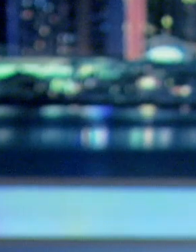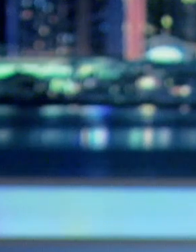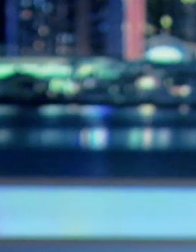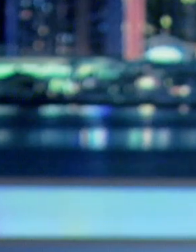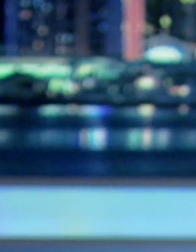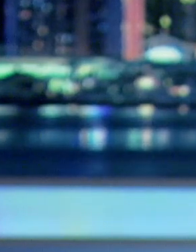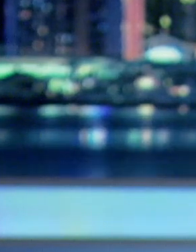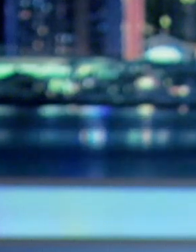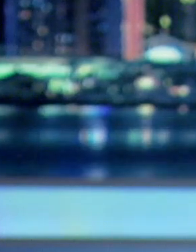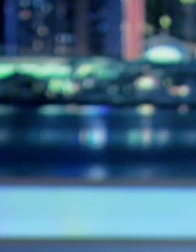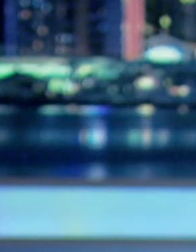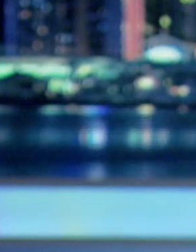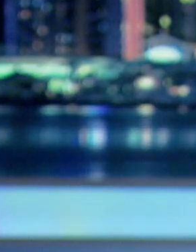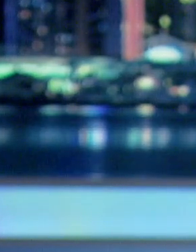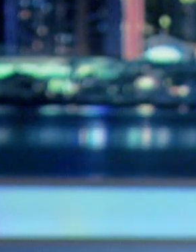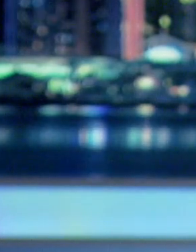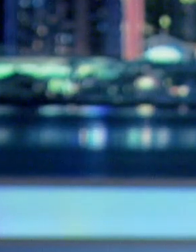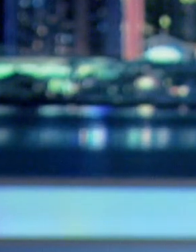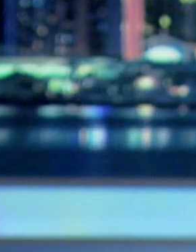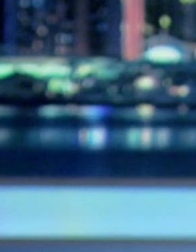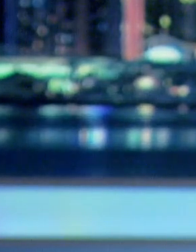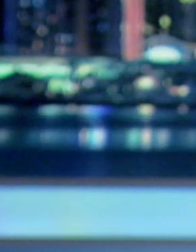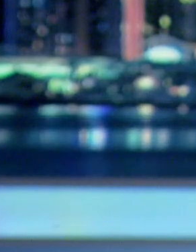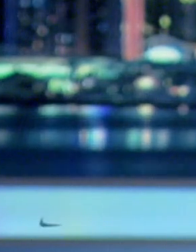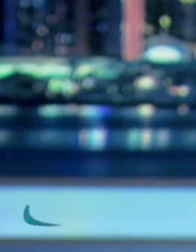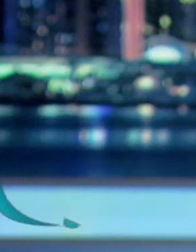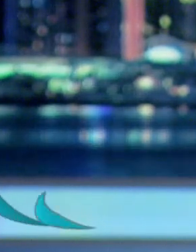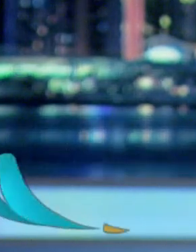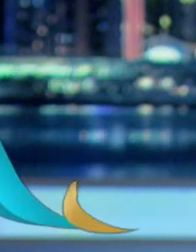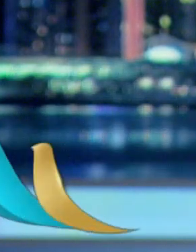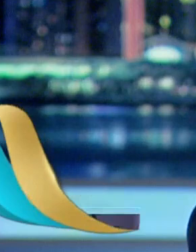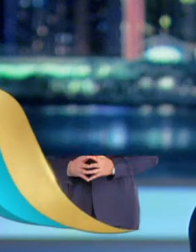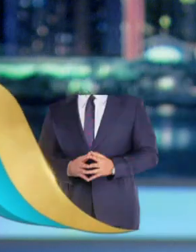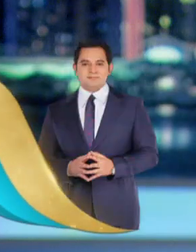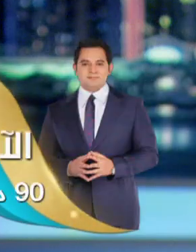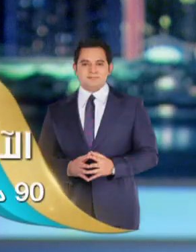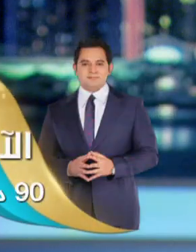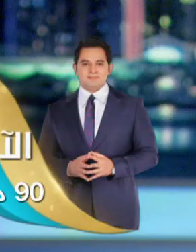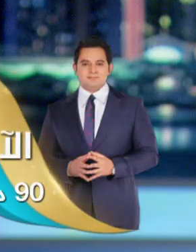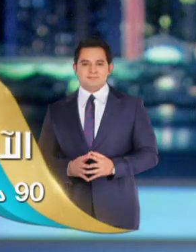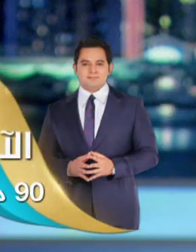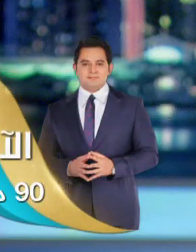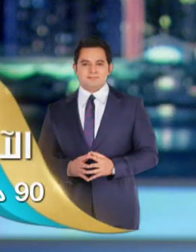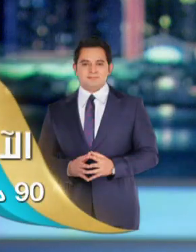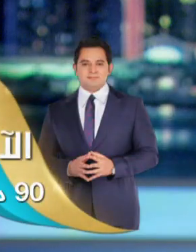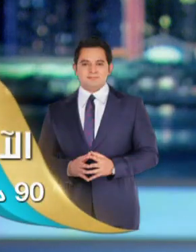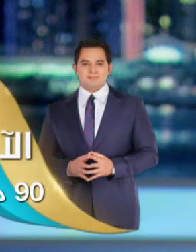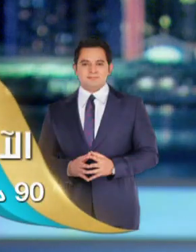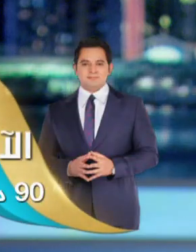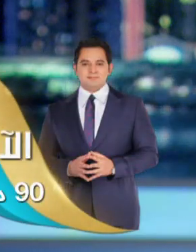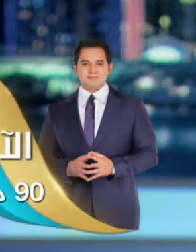حضراتكم مرة تانية. حدث أنا بقول دايما أنه هو حدث عالمي وحدث مهم وبيتابعه الملايين كل